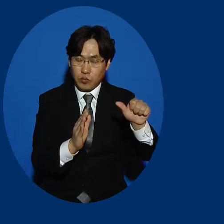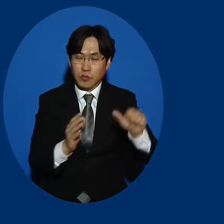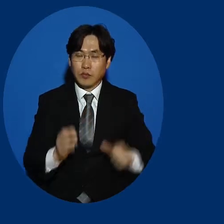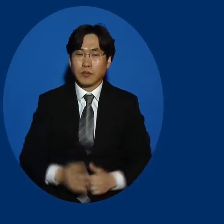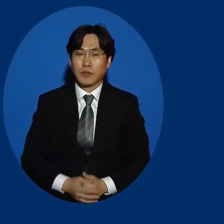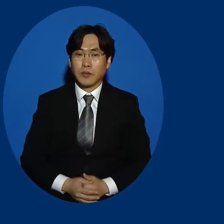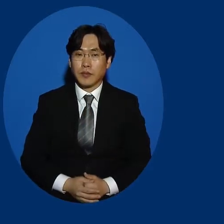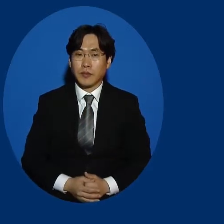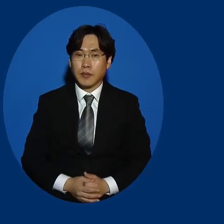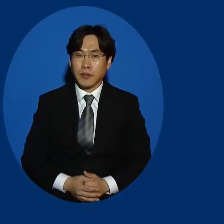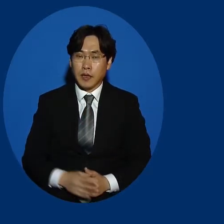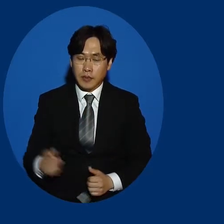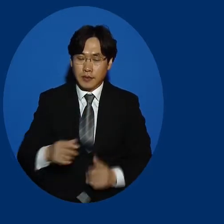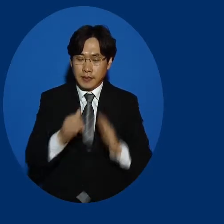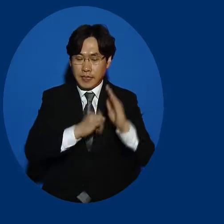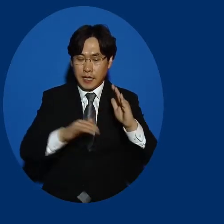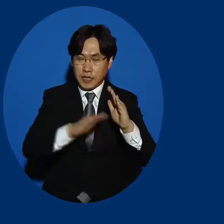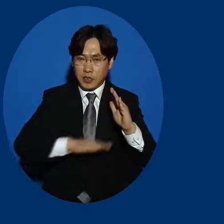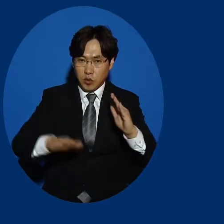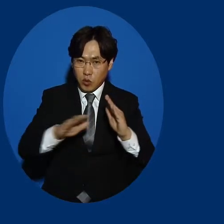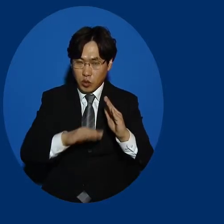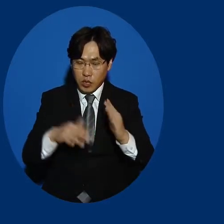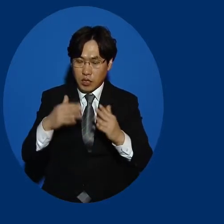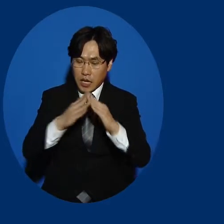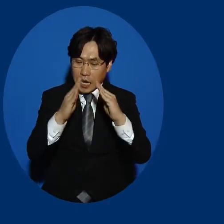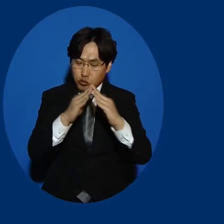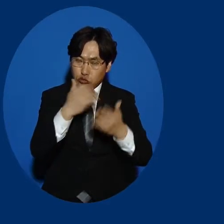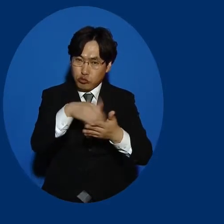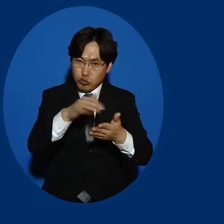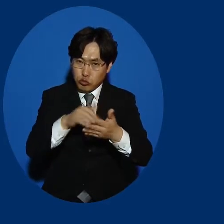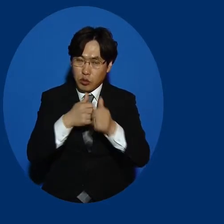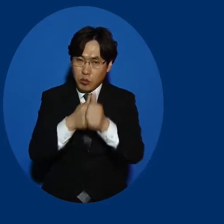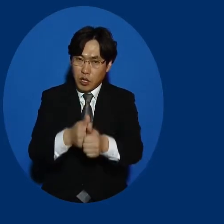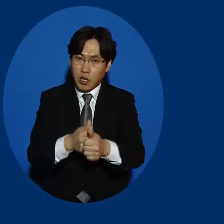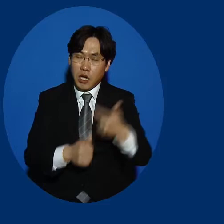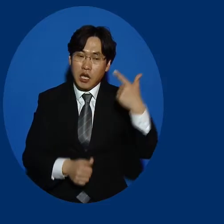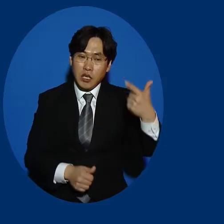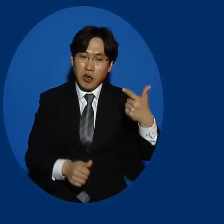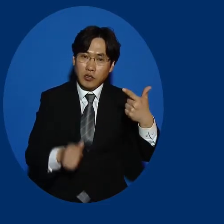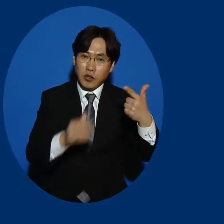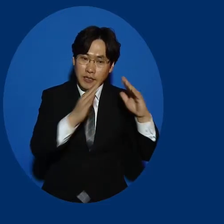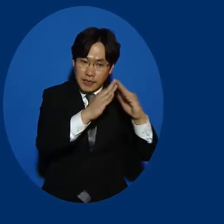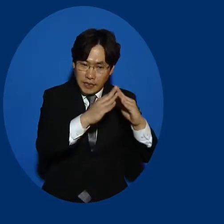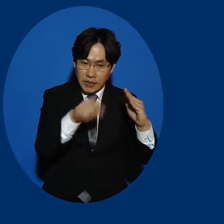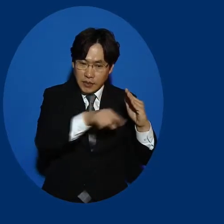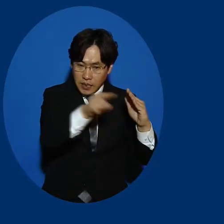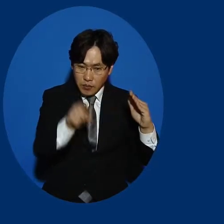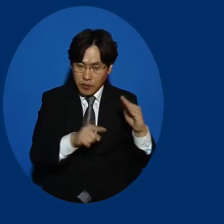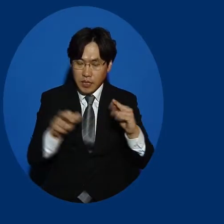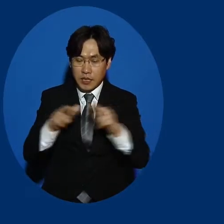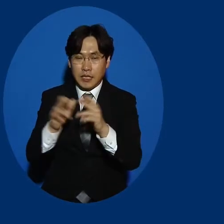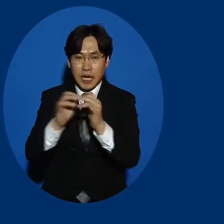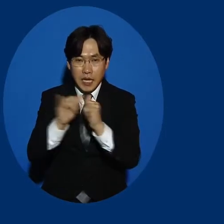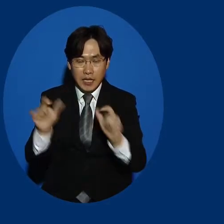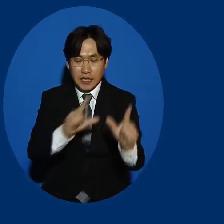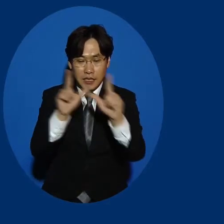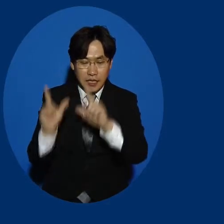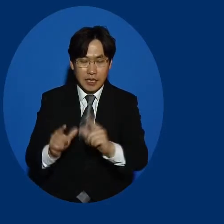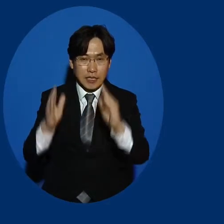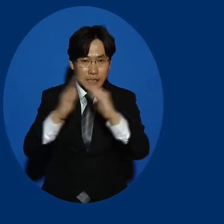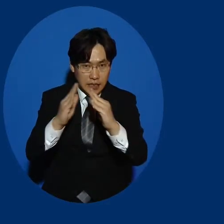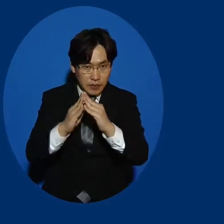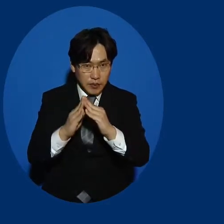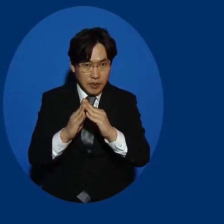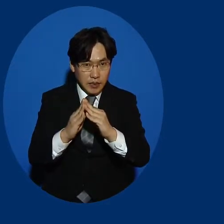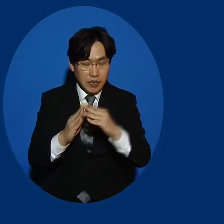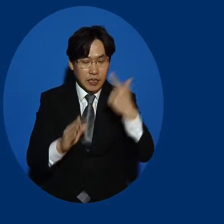그리고 우리들이 가정을 이루고 있는 가구 수로 보았을 때는 6가구마다 장애인이 거주하고 있는